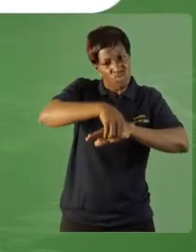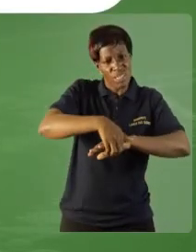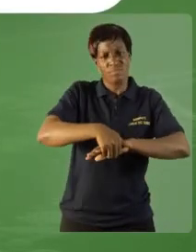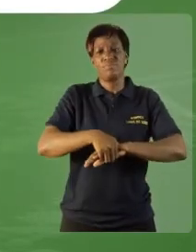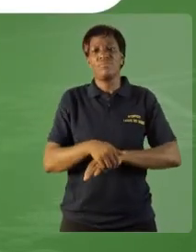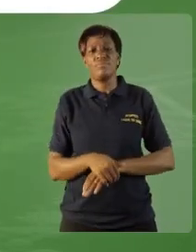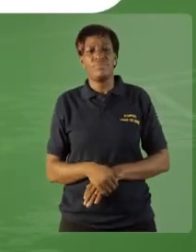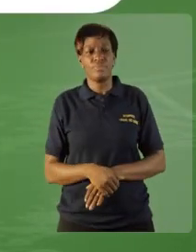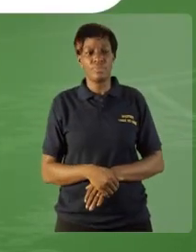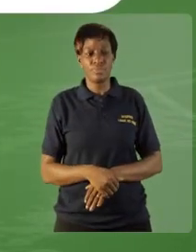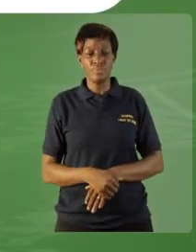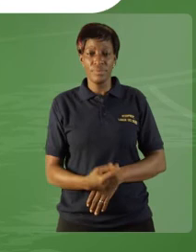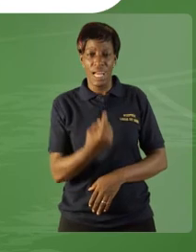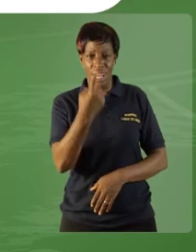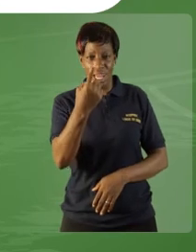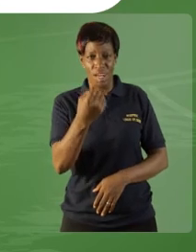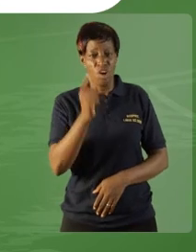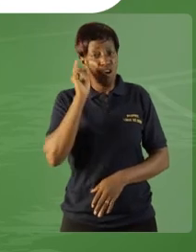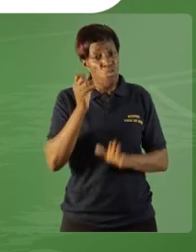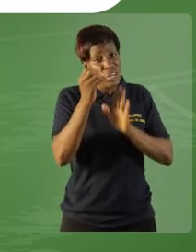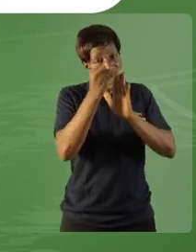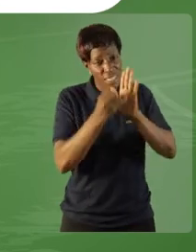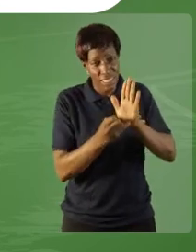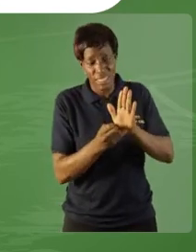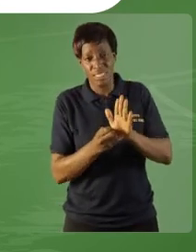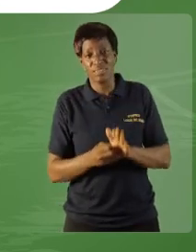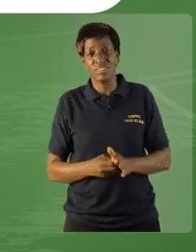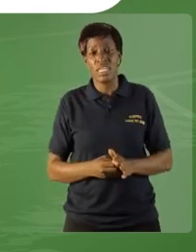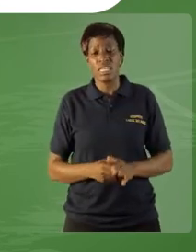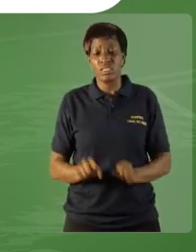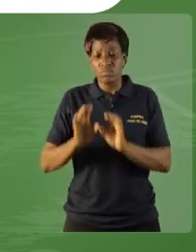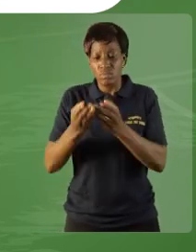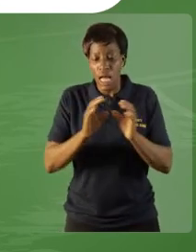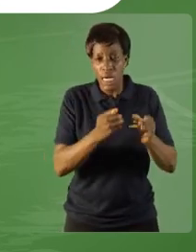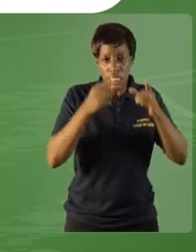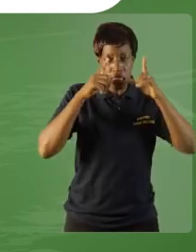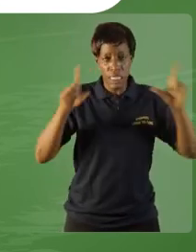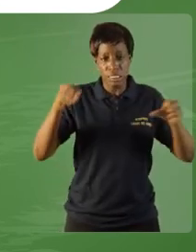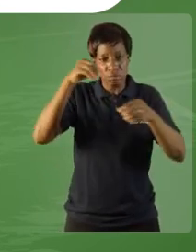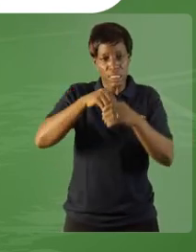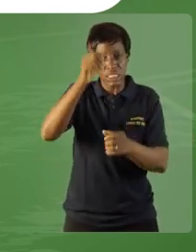1. Identifie le registre de langue dans chacune des phrases.